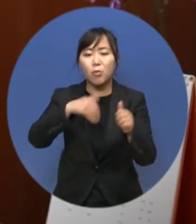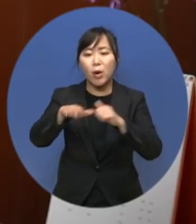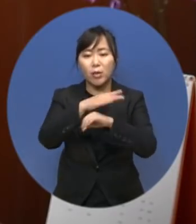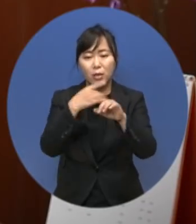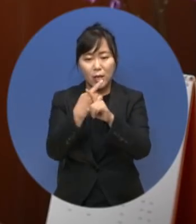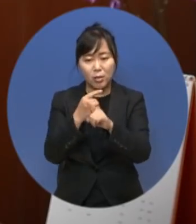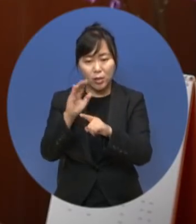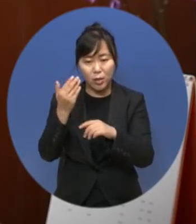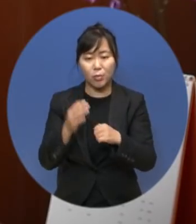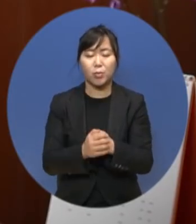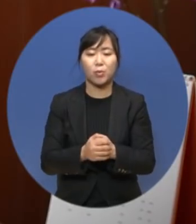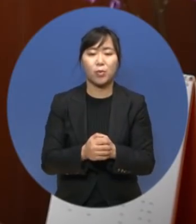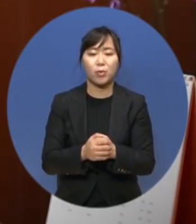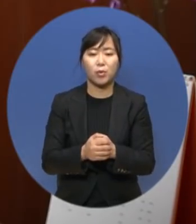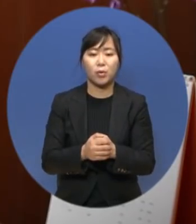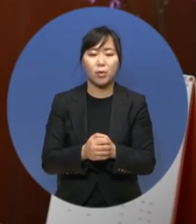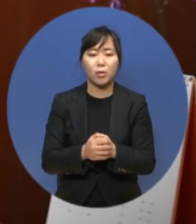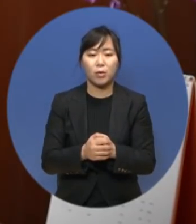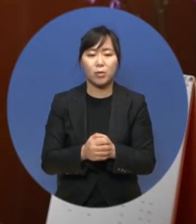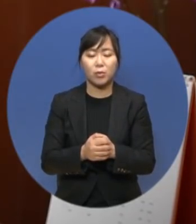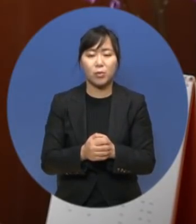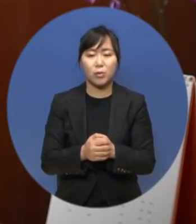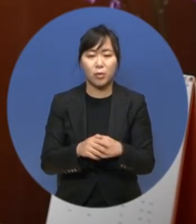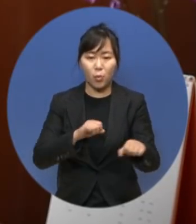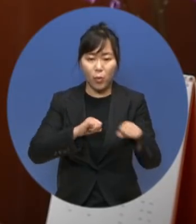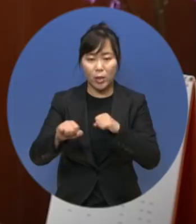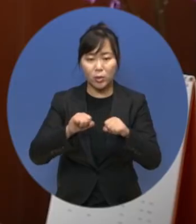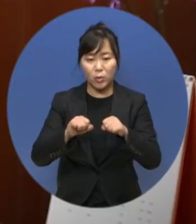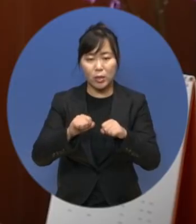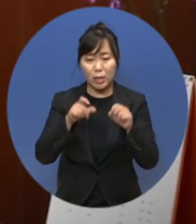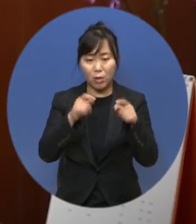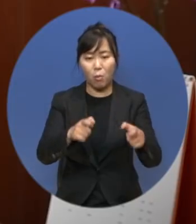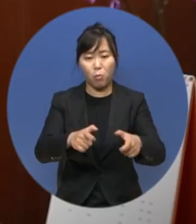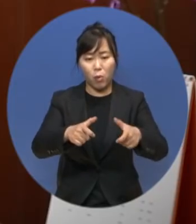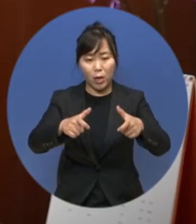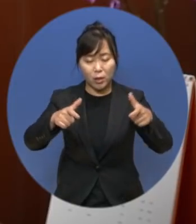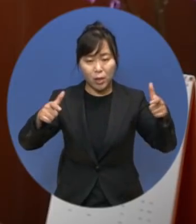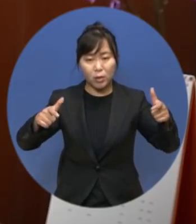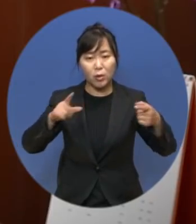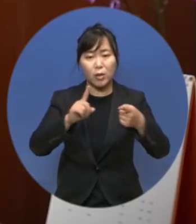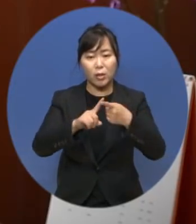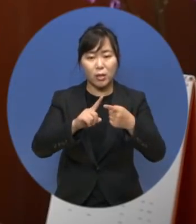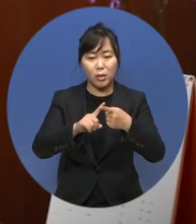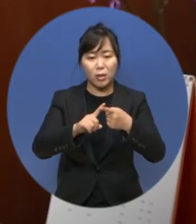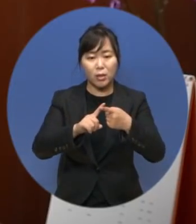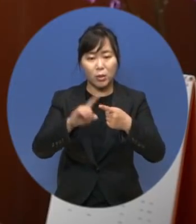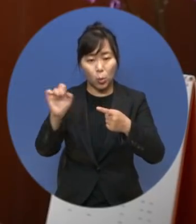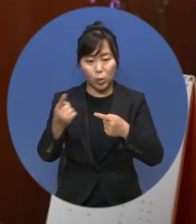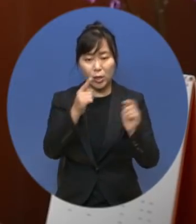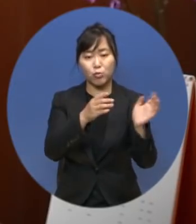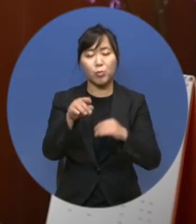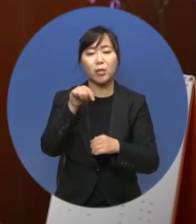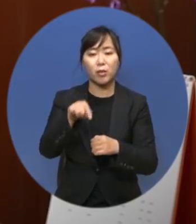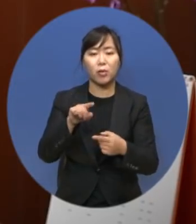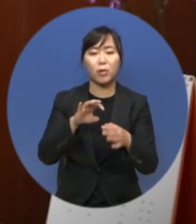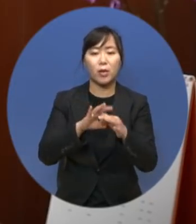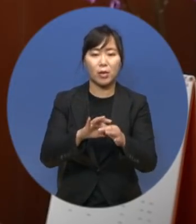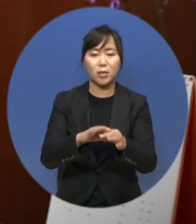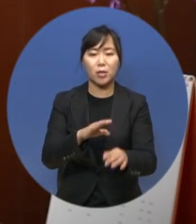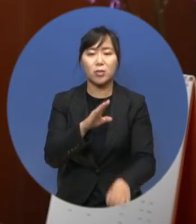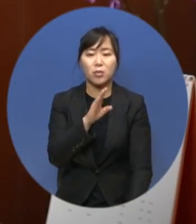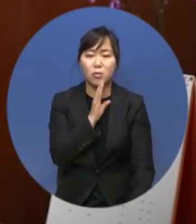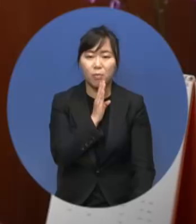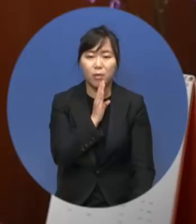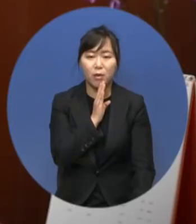개선되고 또 작품 활동 기회가 확대되었다는 점에서는, 그런 계기가 마련되었다는 점에서는